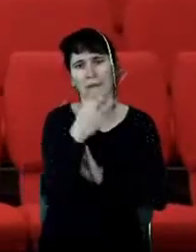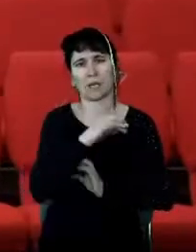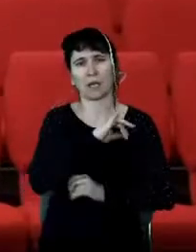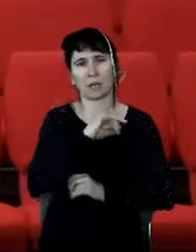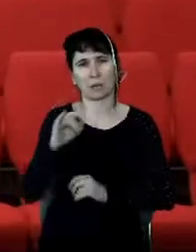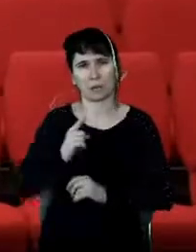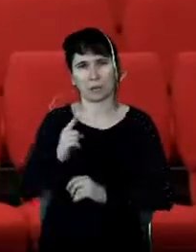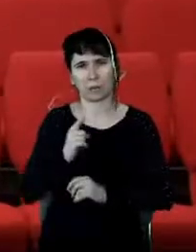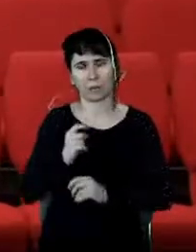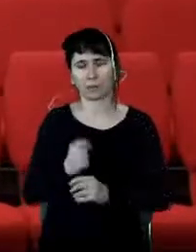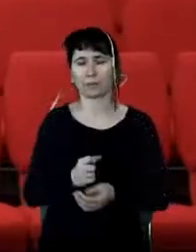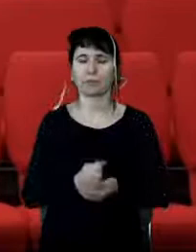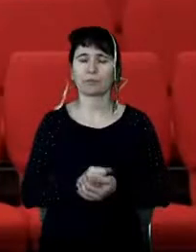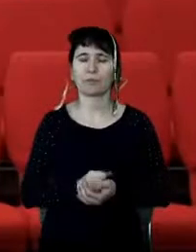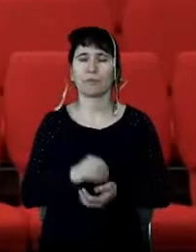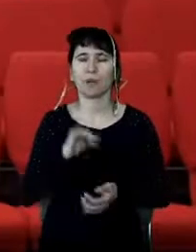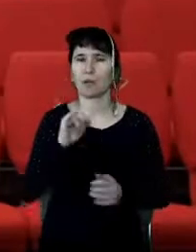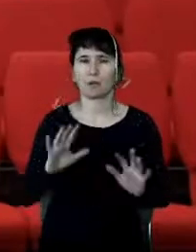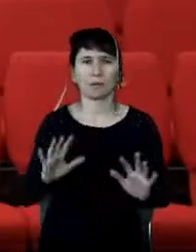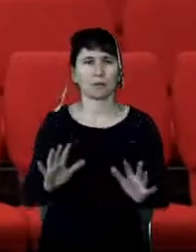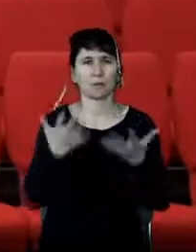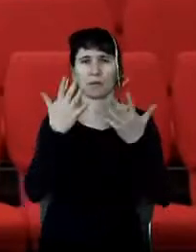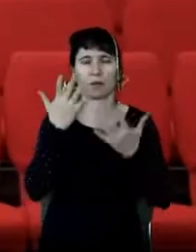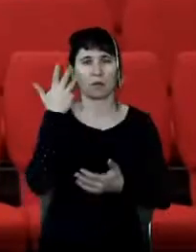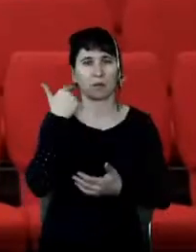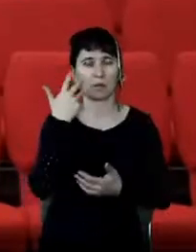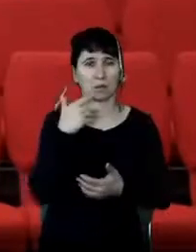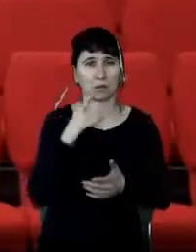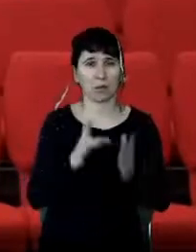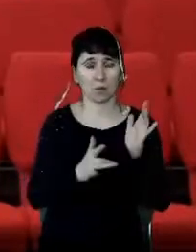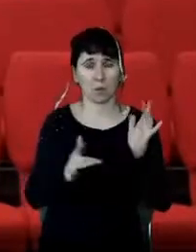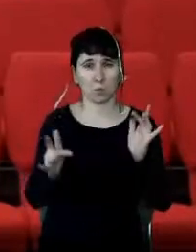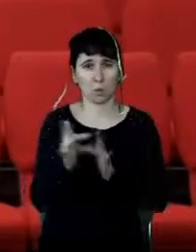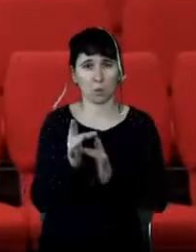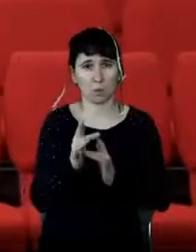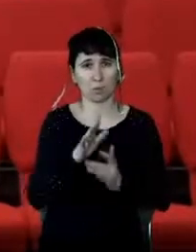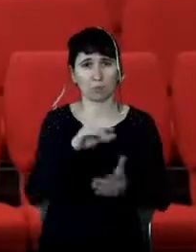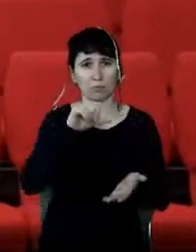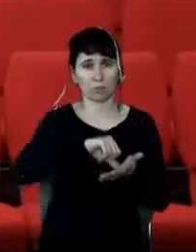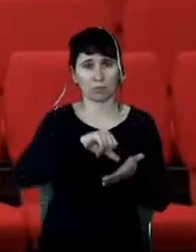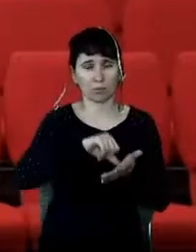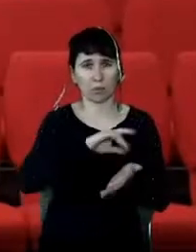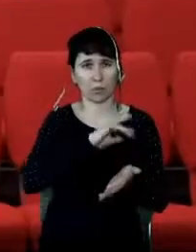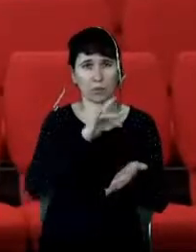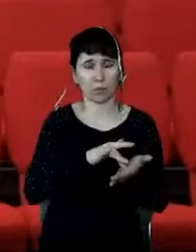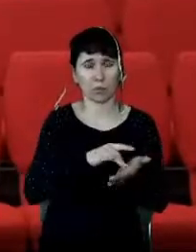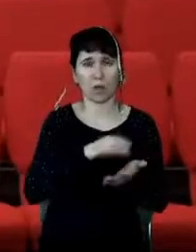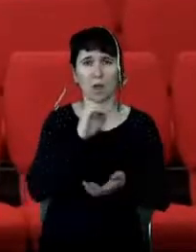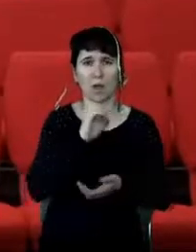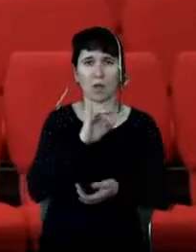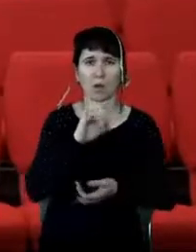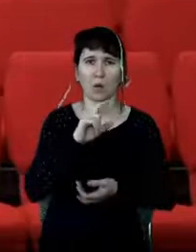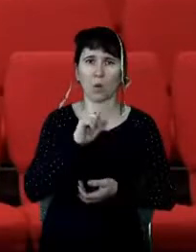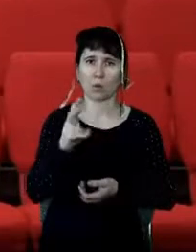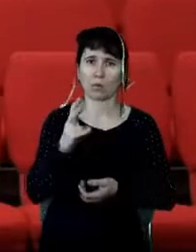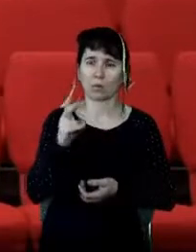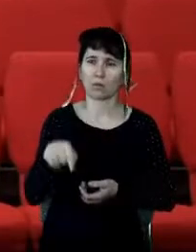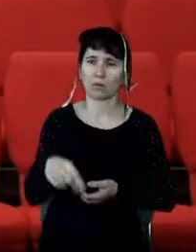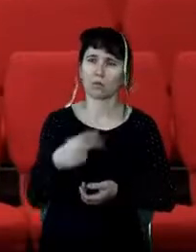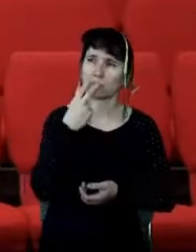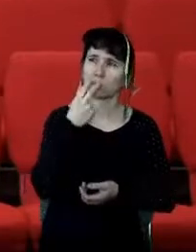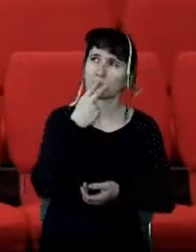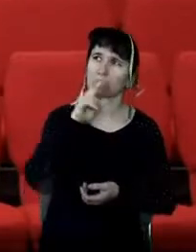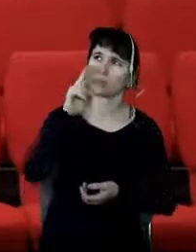Звучать такі слова. І сталося, коли Ісус був у Єрихоні, то підвівши очі, він